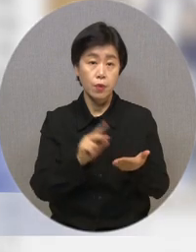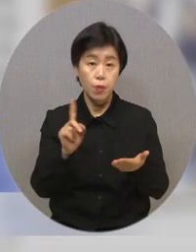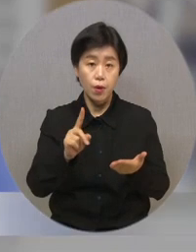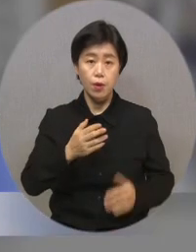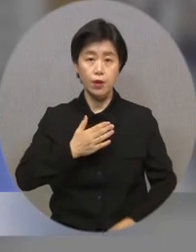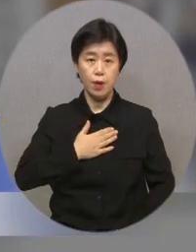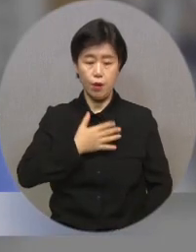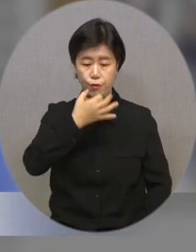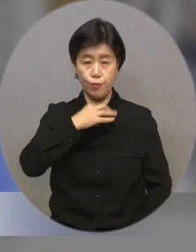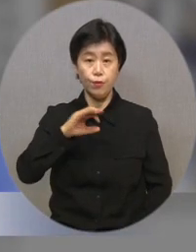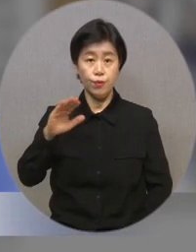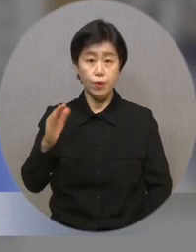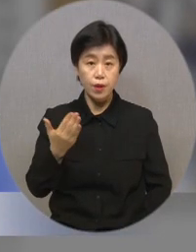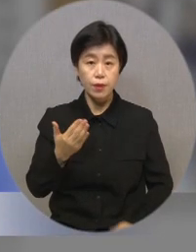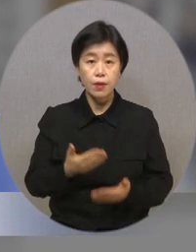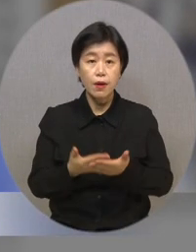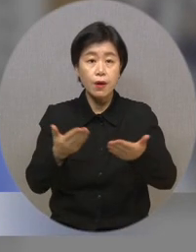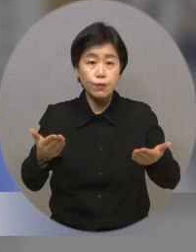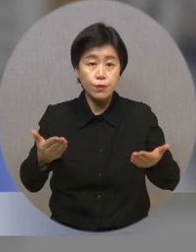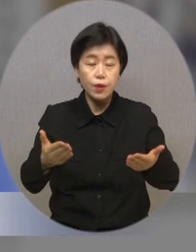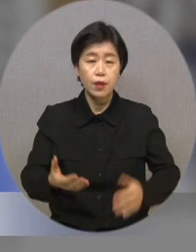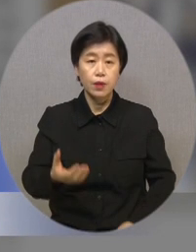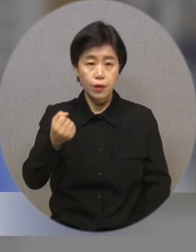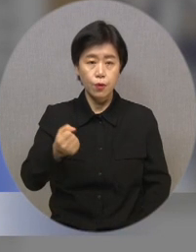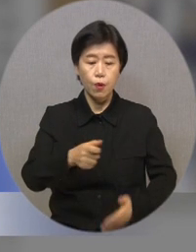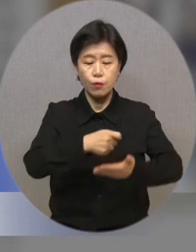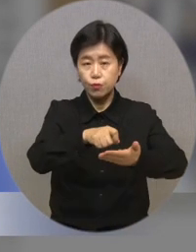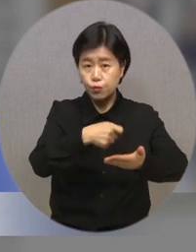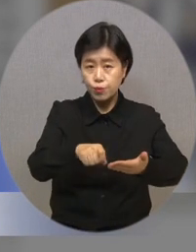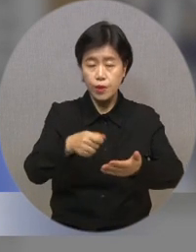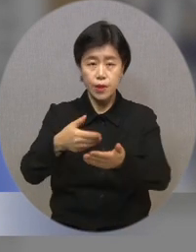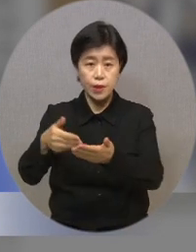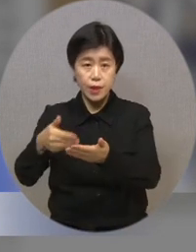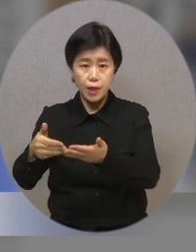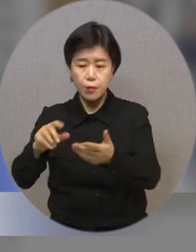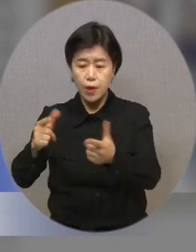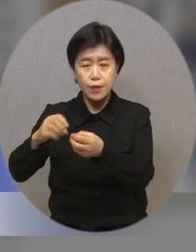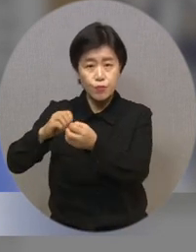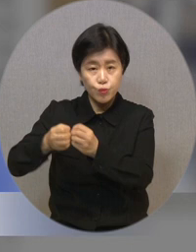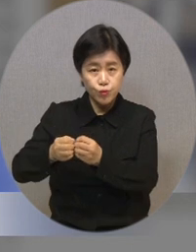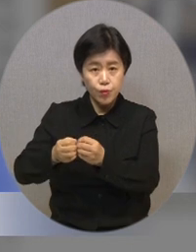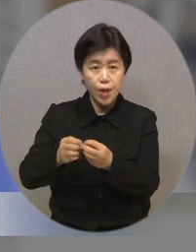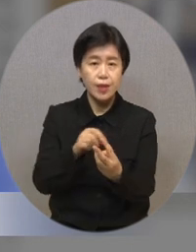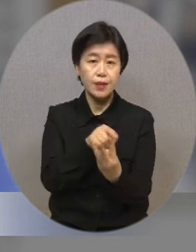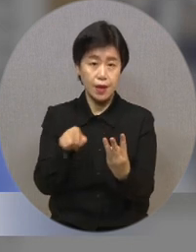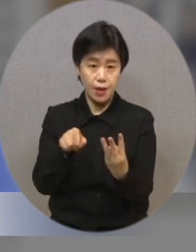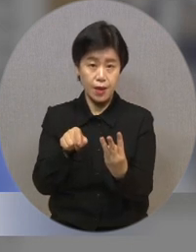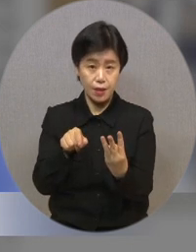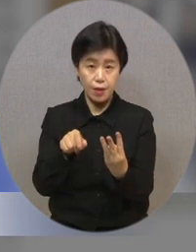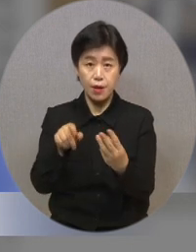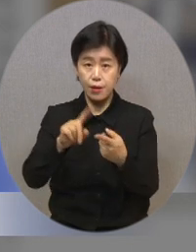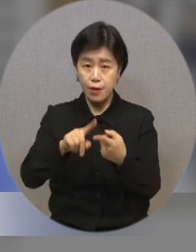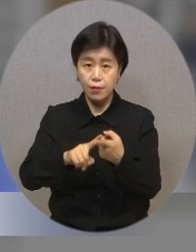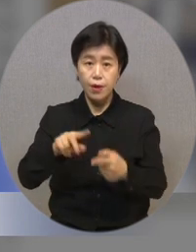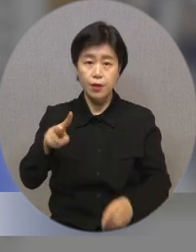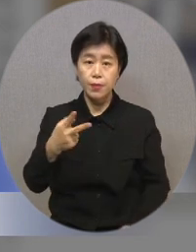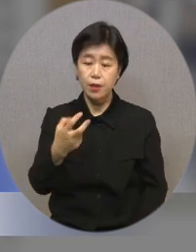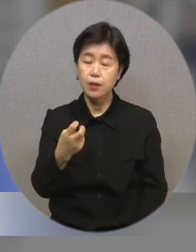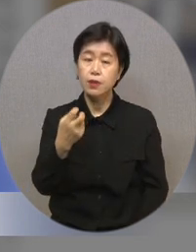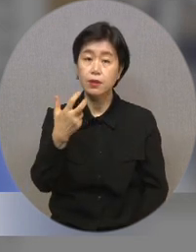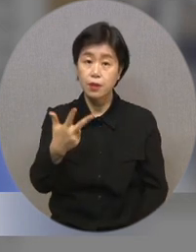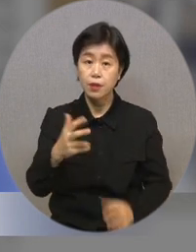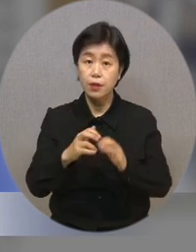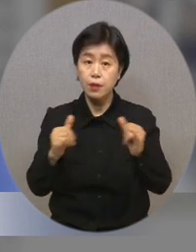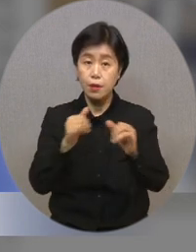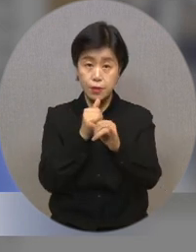나눔을 주제로 글과 그림 굿즈 디자인 세 개 부분에서 227명이 수상했습니다 모금에는